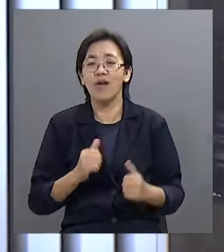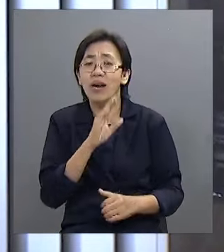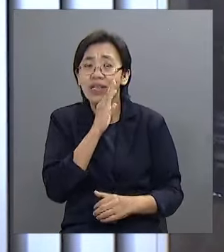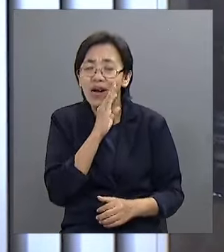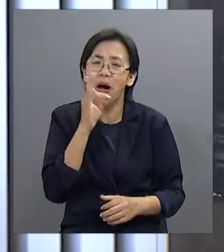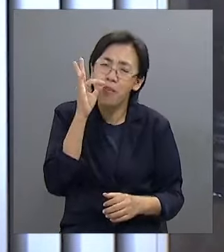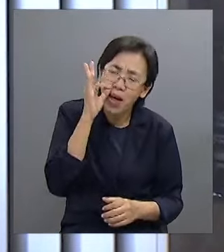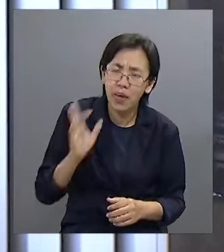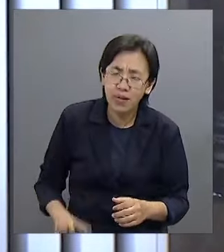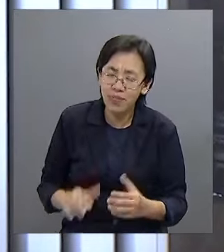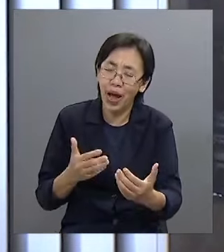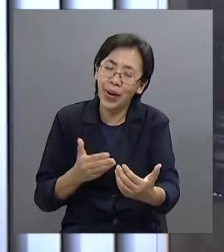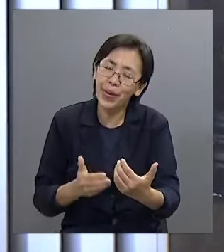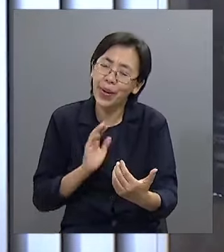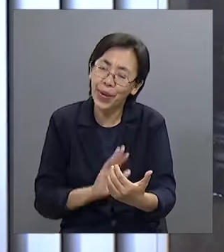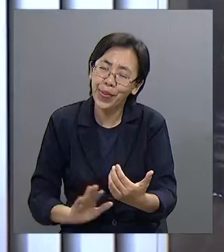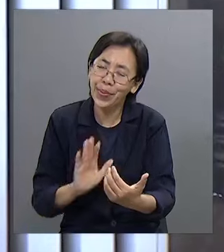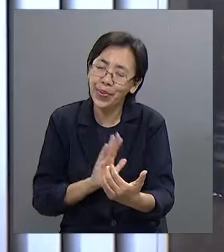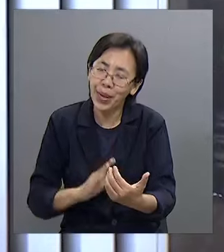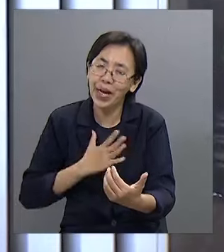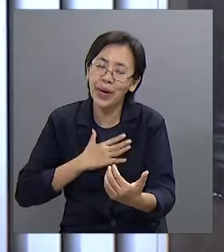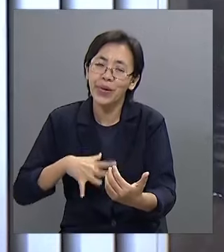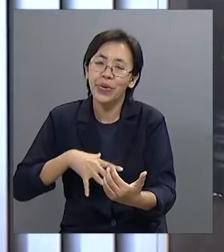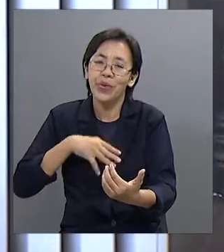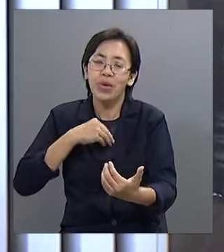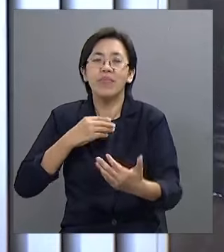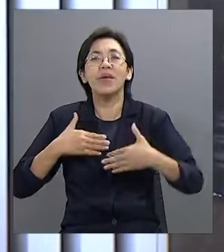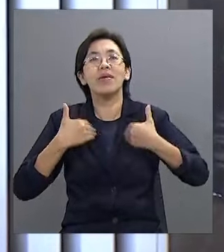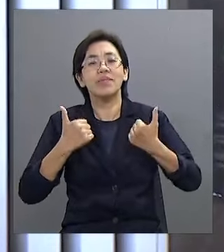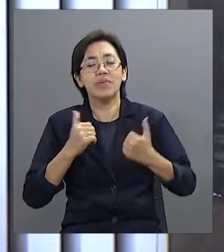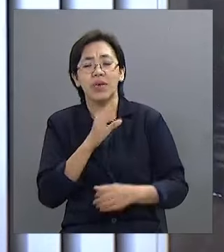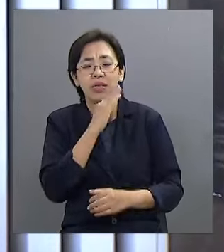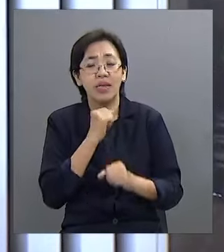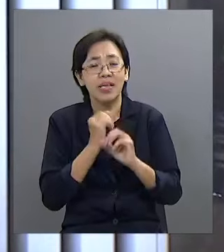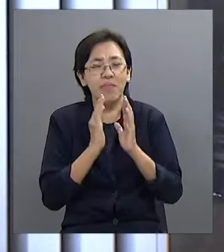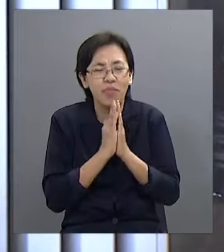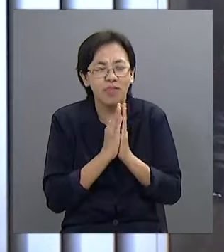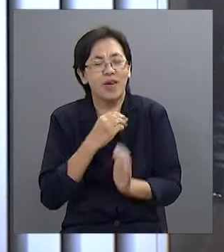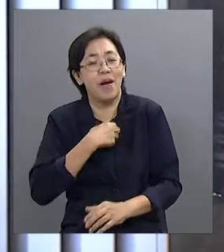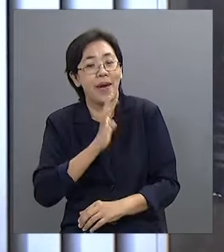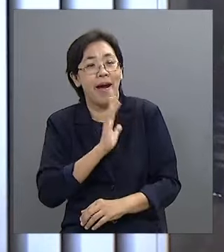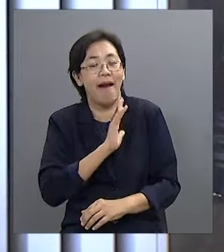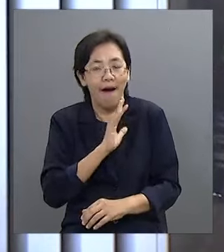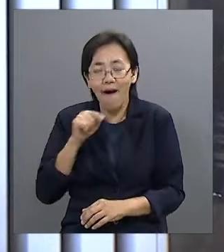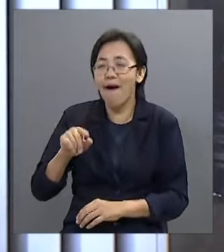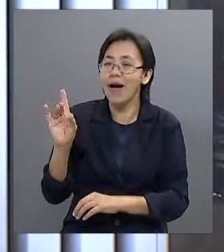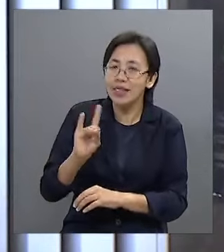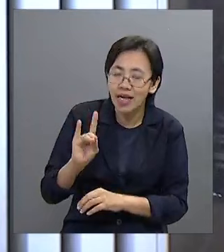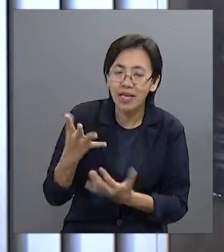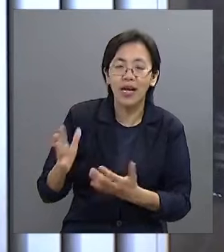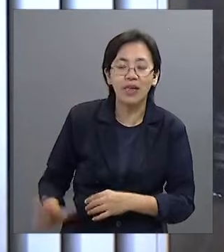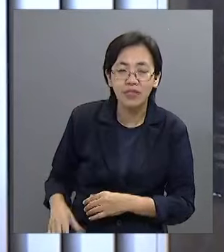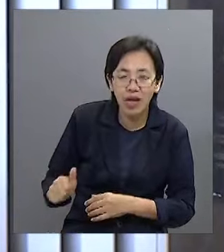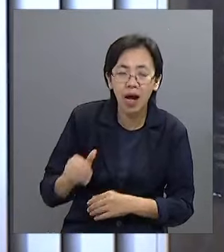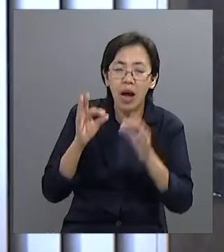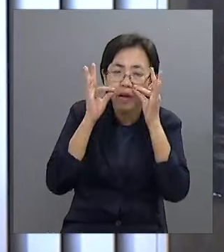ได้เนาะด ัง น ั้ นวันนี้ถ้าเกิดไม่อยากทำบุญกับคนไม่เป็นไรครับยังมีสัตว์ที่ต้องการความช่วยเหลืออย่างสุนัขแมวจรจัดหรืออะไรก็ตาม